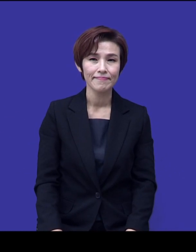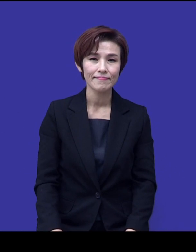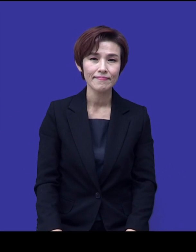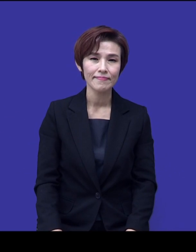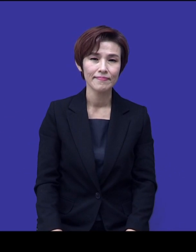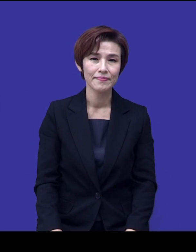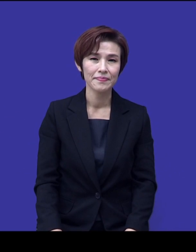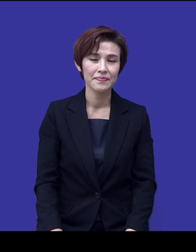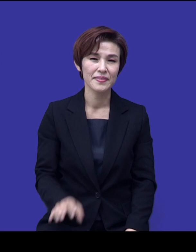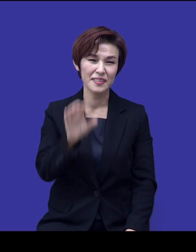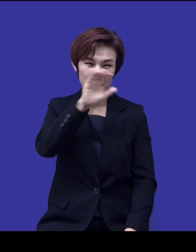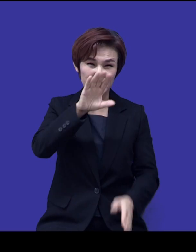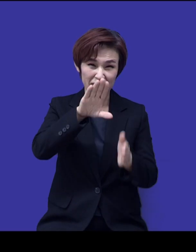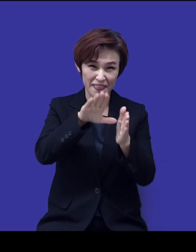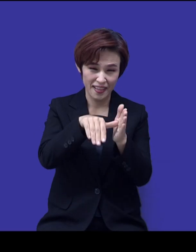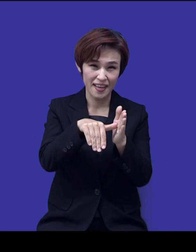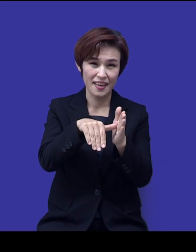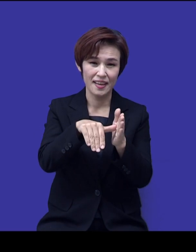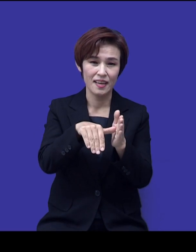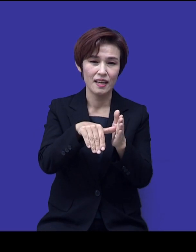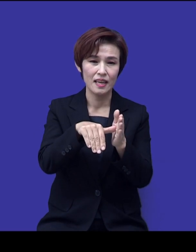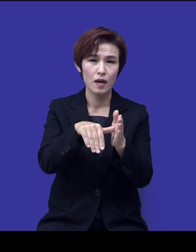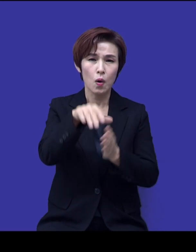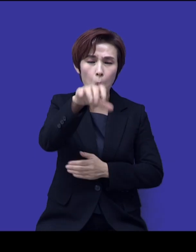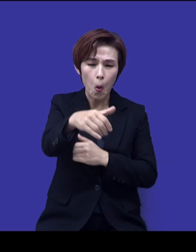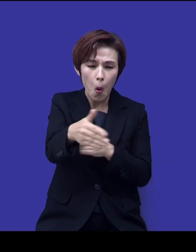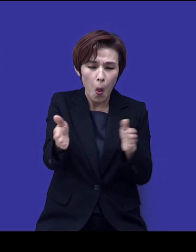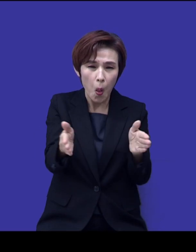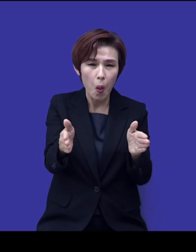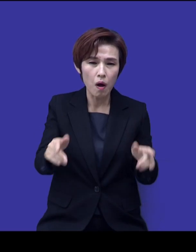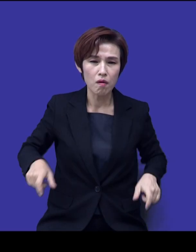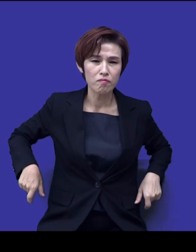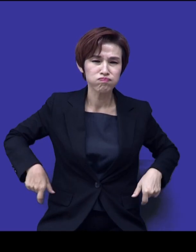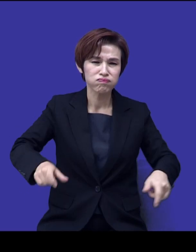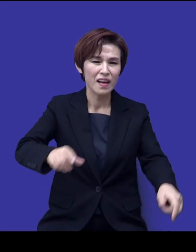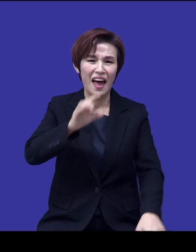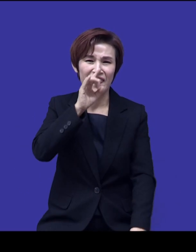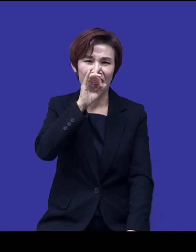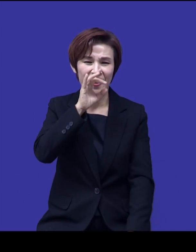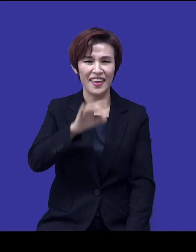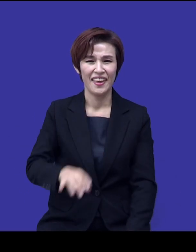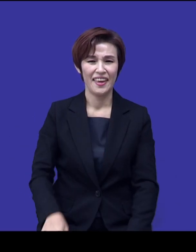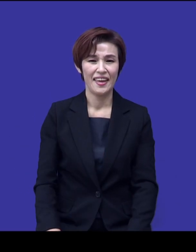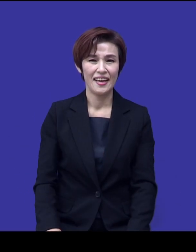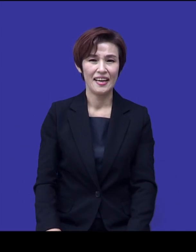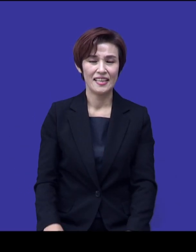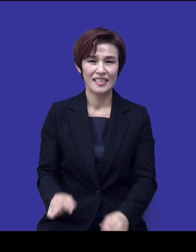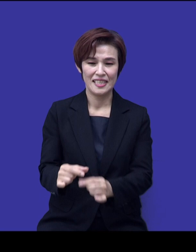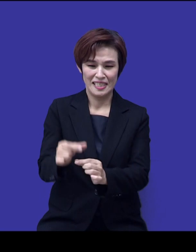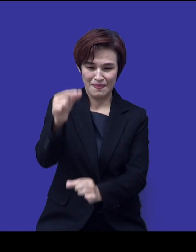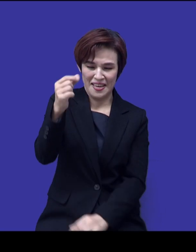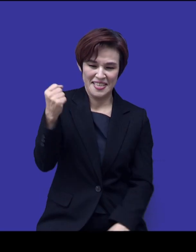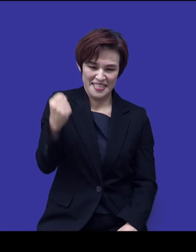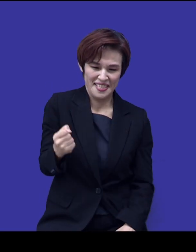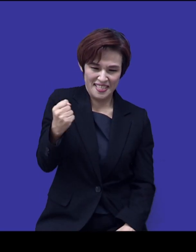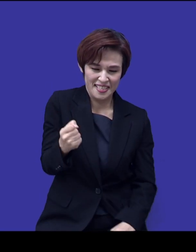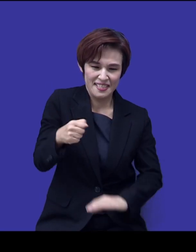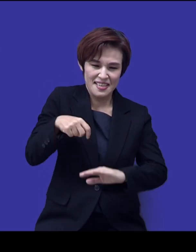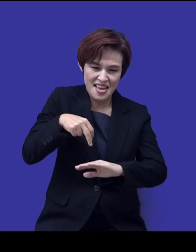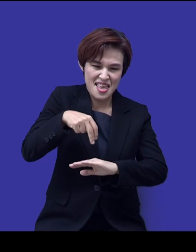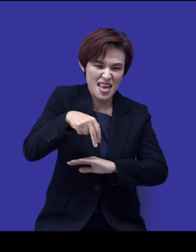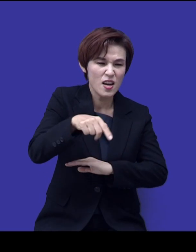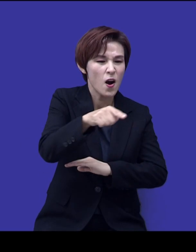제리도 리허설 할 때요. 예. 리허설 할 때는 장소가 좁으니까 휠체어를 못 탑니다. 예. 그래서 지팡이를 쥐고 다니면서 동선을 이야기해 줘야